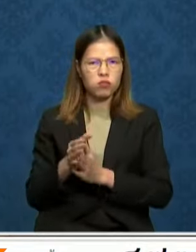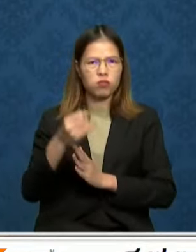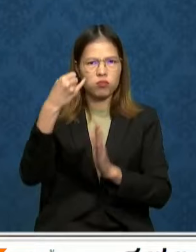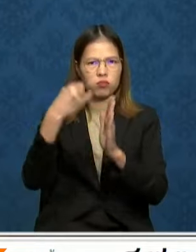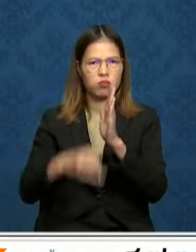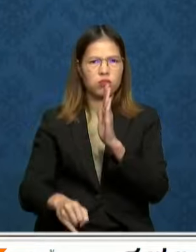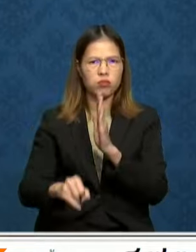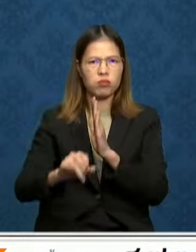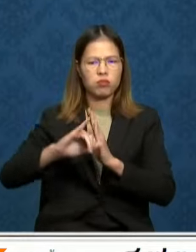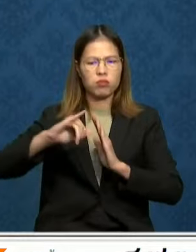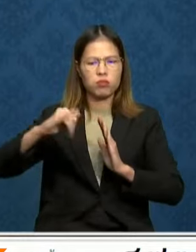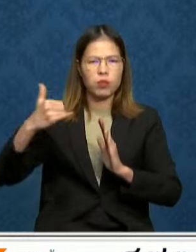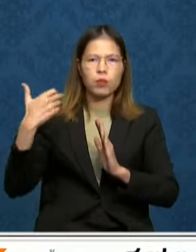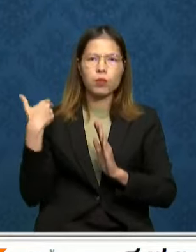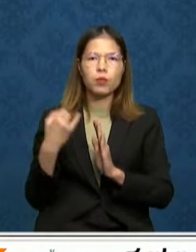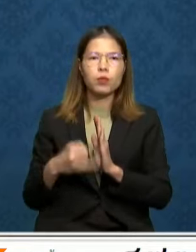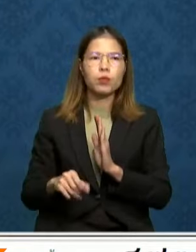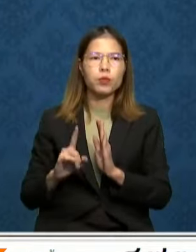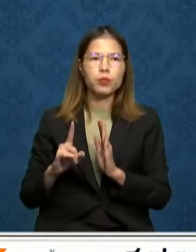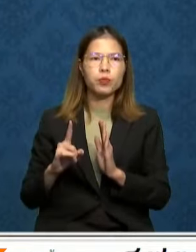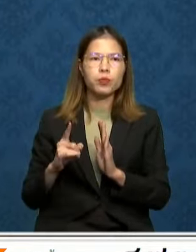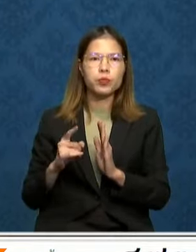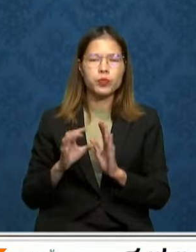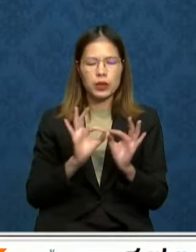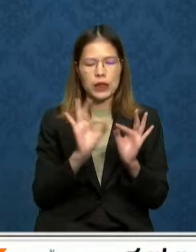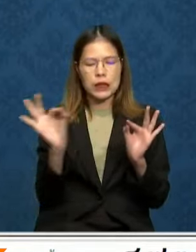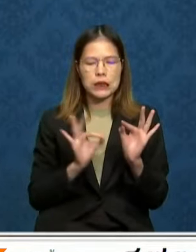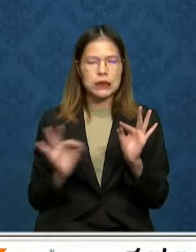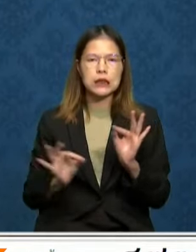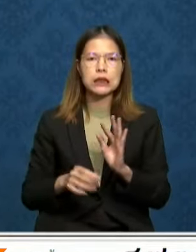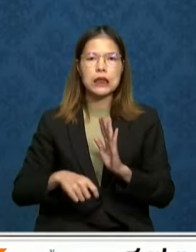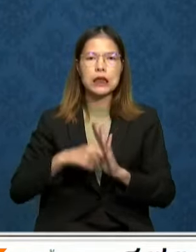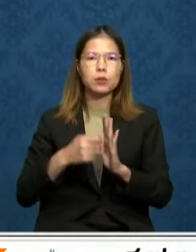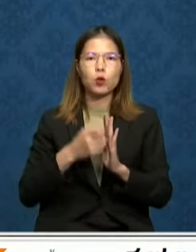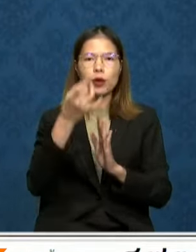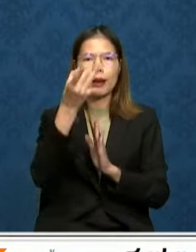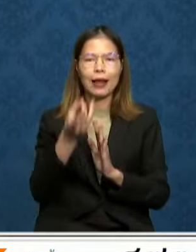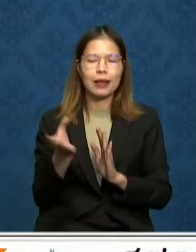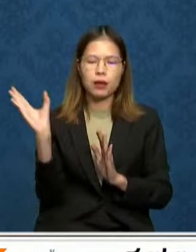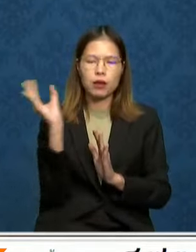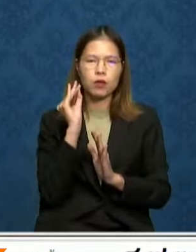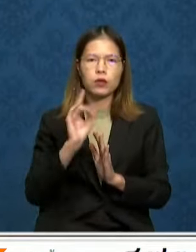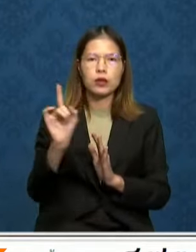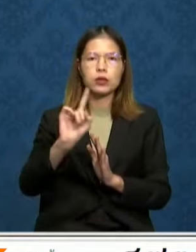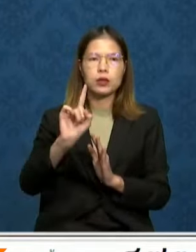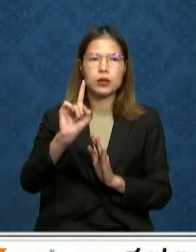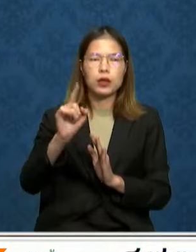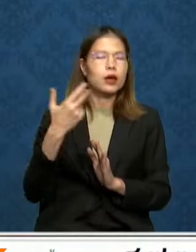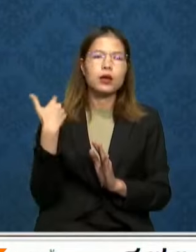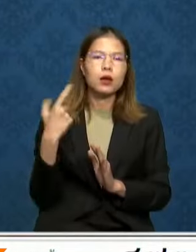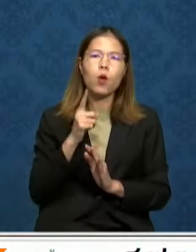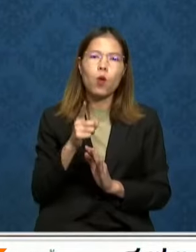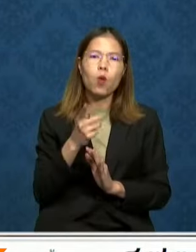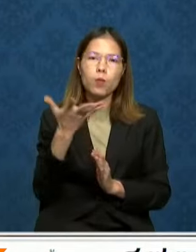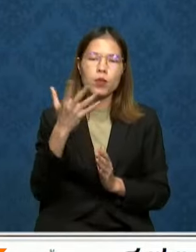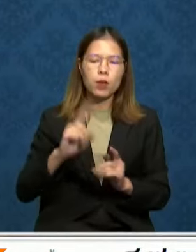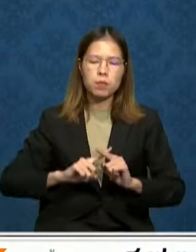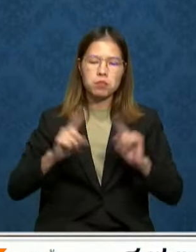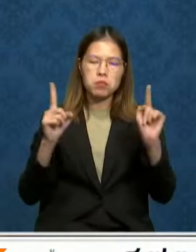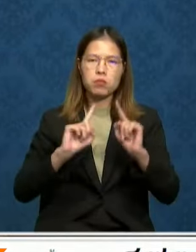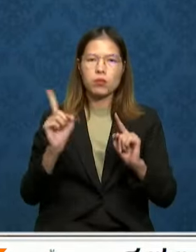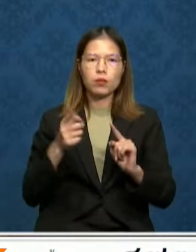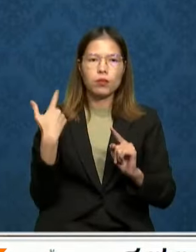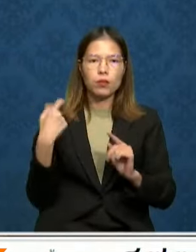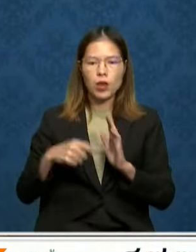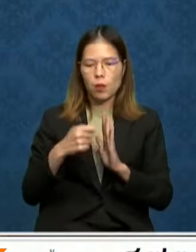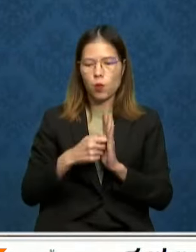เท่าใดนักมันคุ้นๆกับเหตุผลที่เราเพิ่งได้ยินไปมครับอันนี้ก็ไม่ว่าเหมือนกันแต่ที่แปลกจคือมันไม่